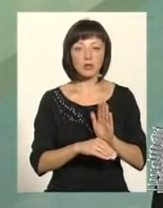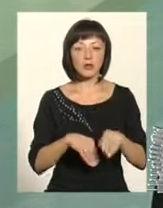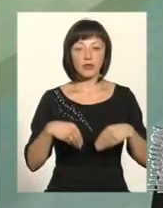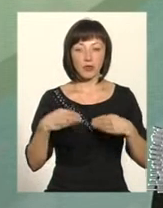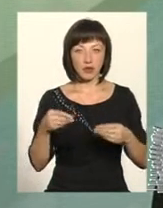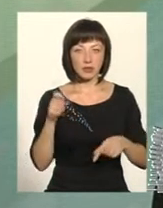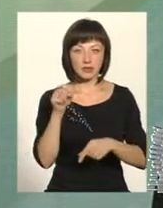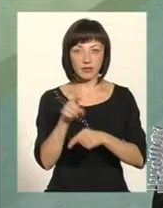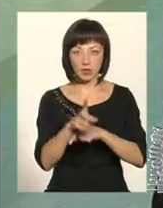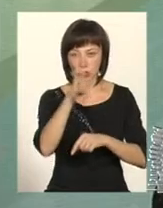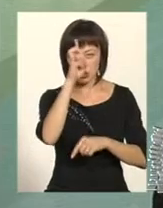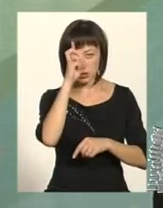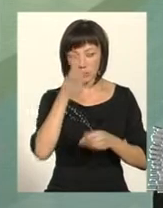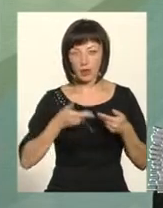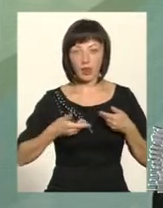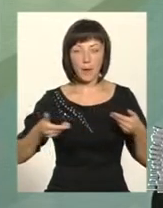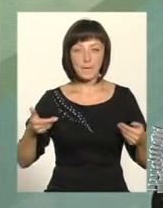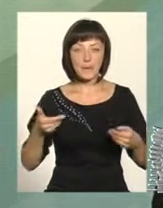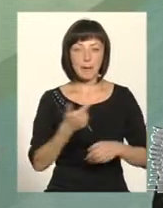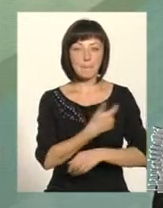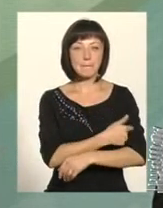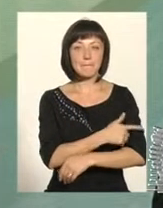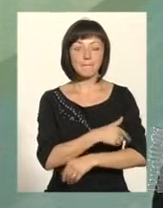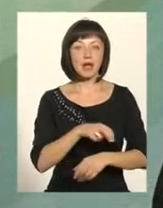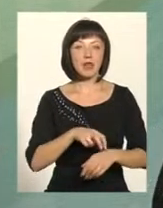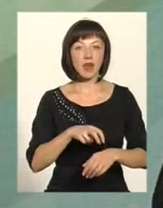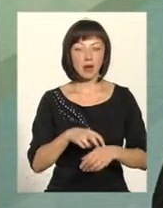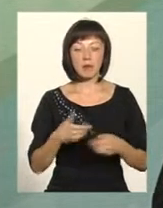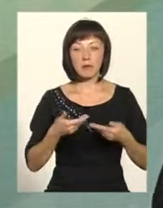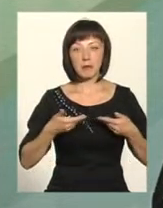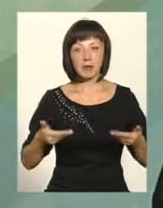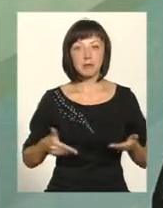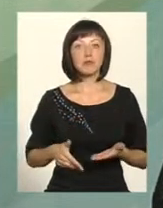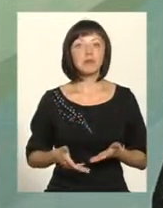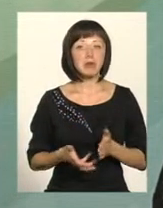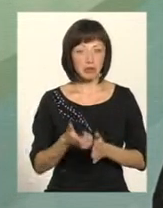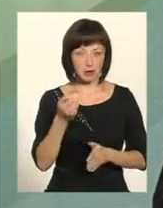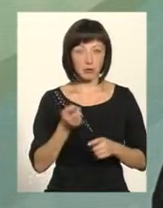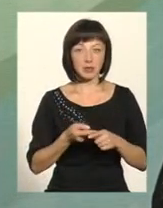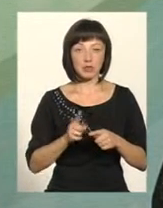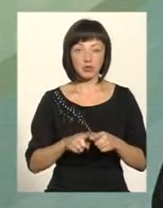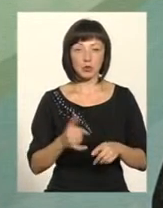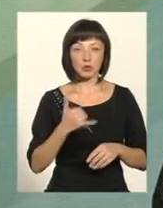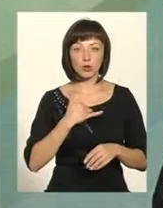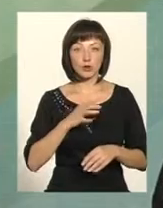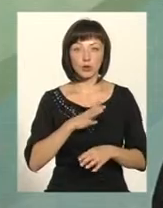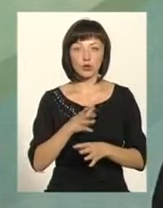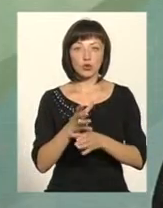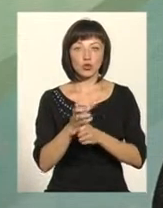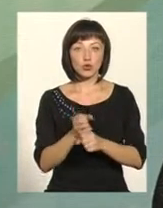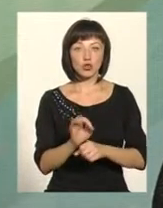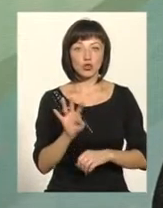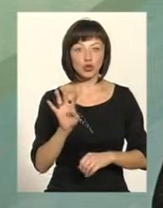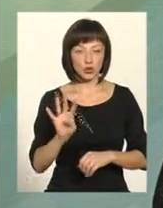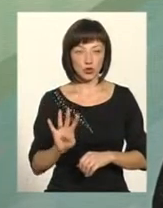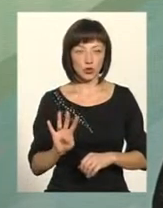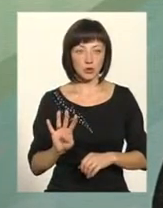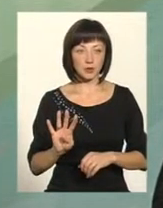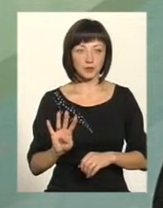перед всіма нами медиками. От ми підтримали це. У нас було на той час скорочено